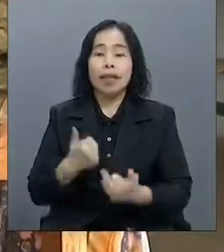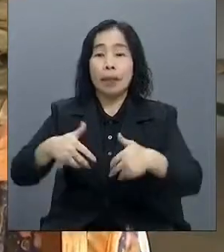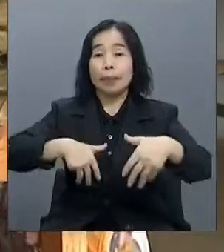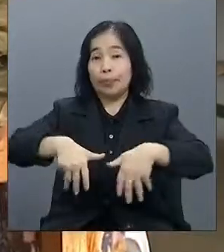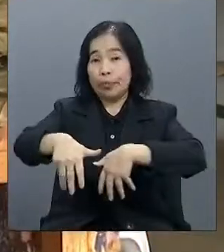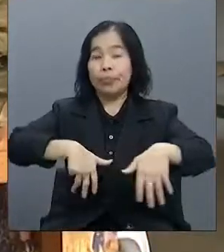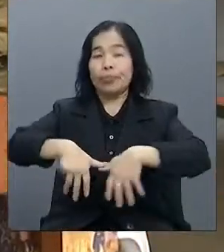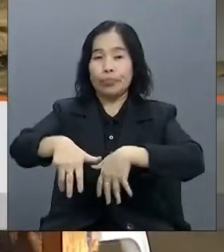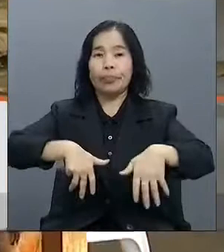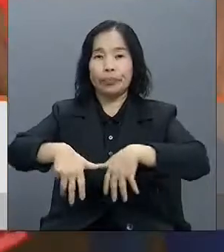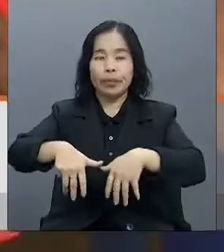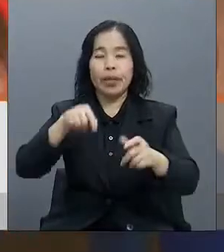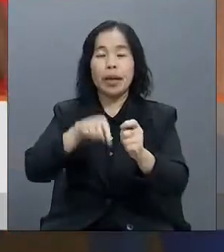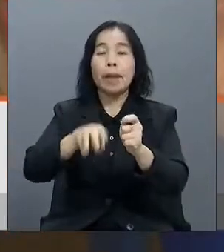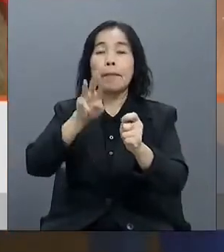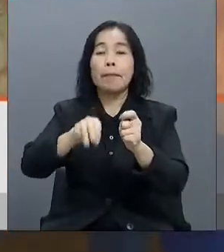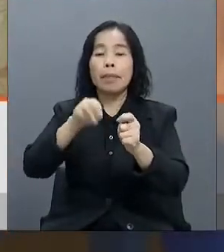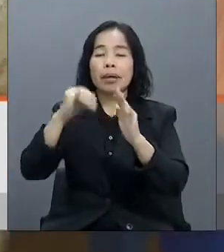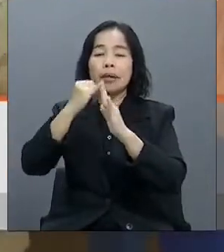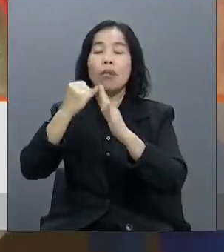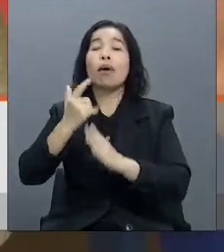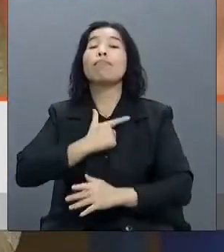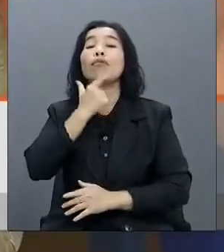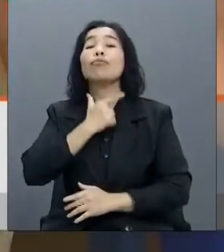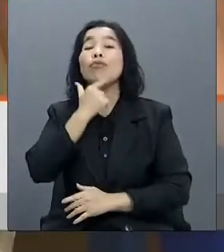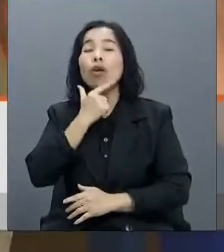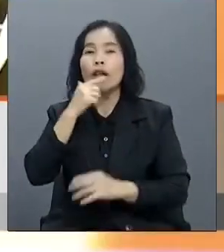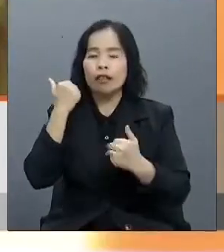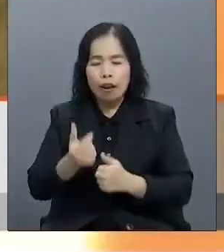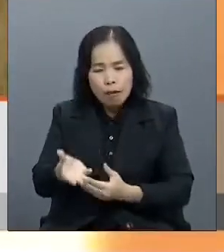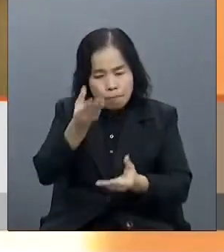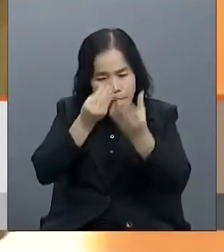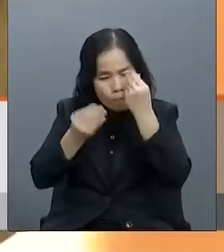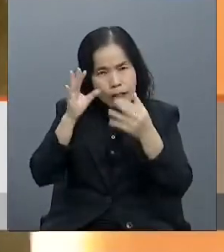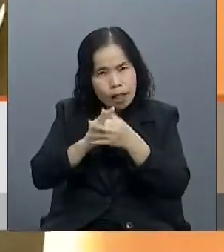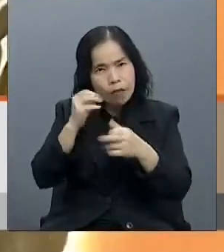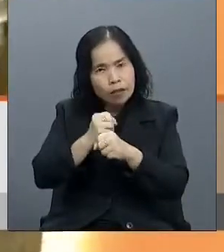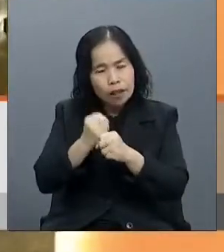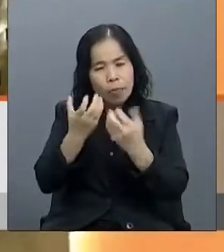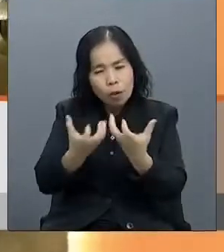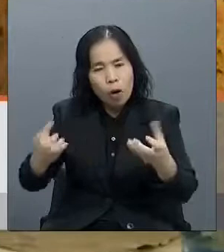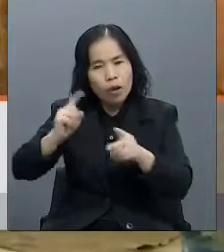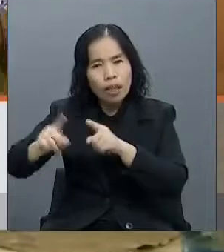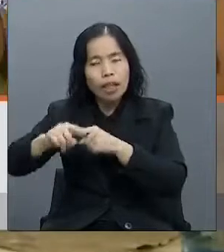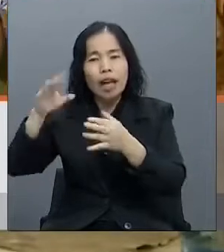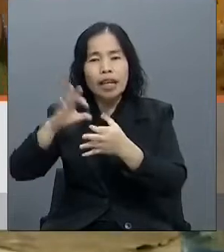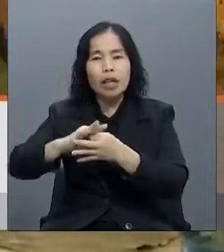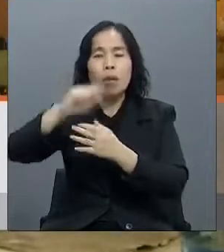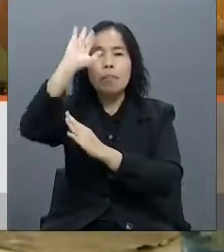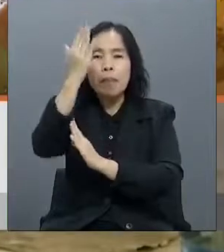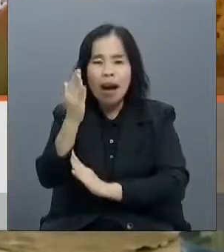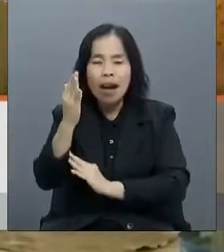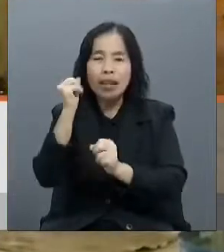ภอเมืองจังหวัดแม่ฮ่องสอนกำลังร่วมกันเรียนรู้วิธีการทำภาชนะใส่อาหารจากใบไม้ภายในศาลาอเนกประสงค์ในหมู่บ้